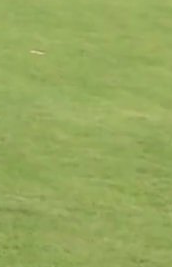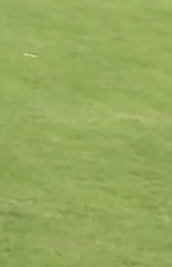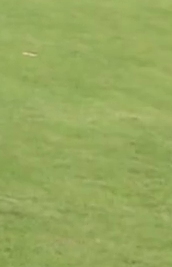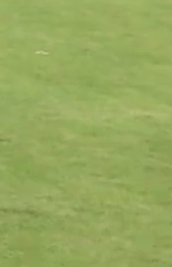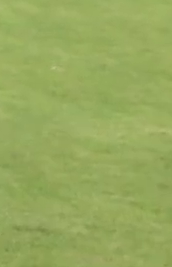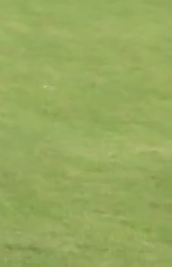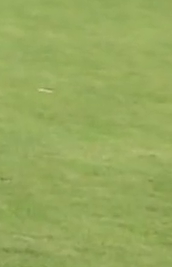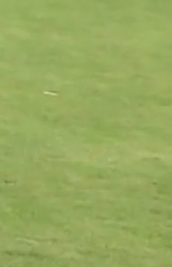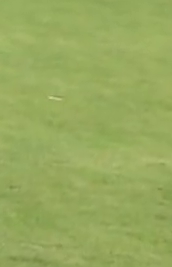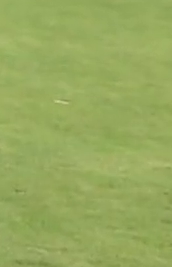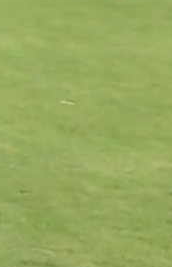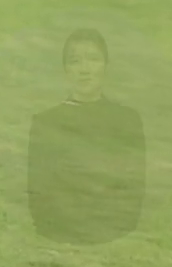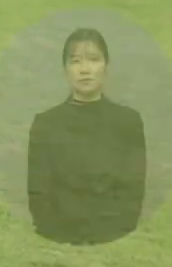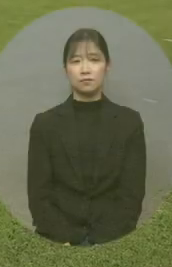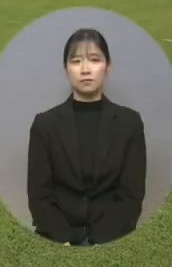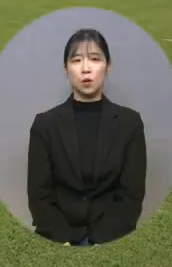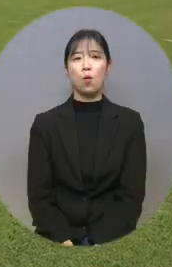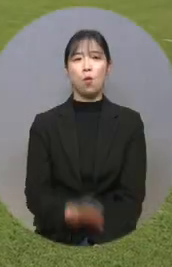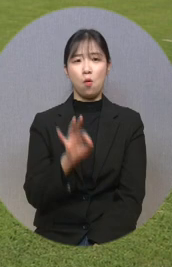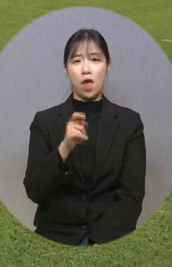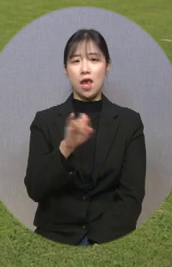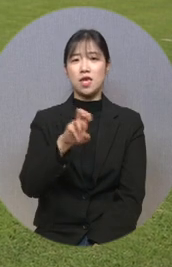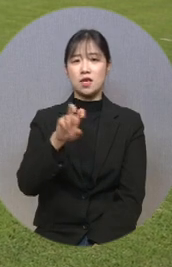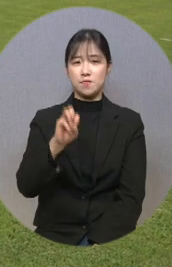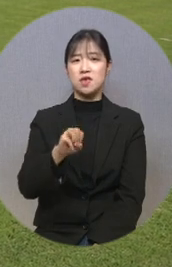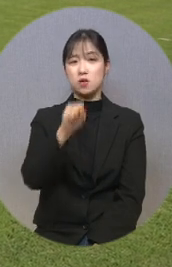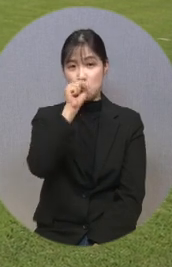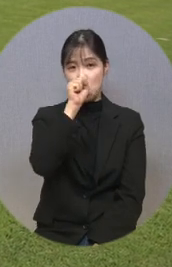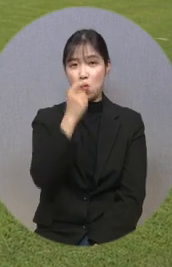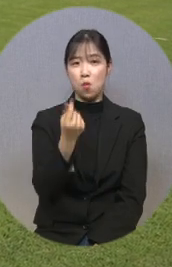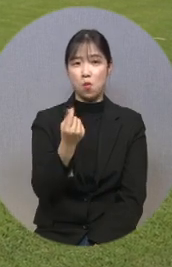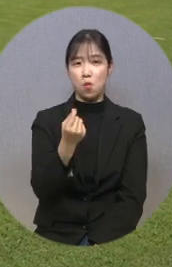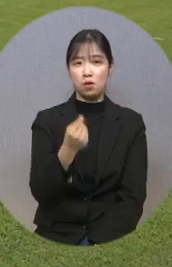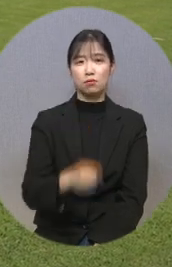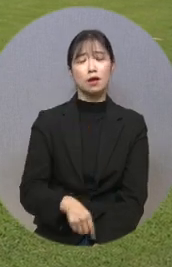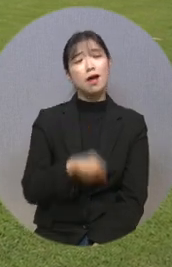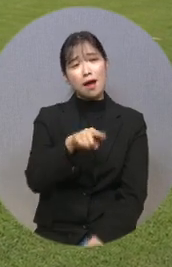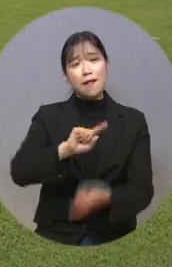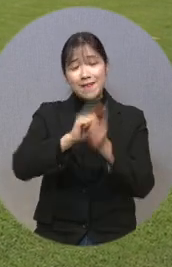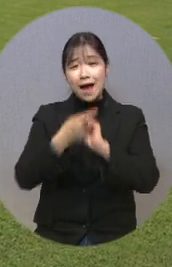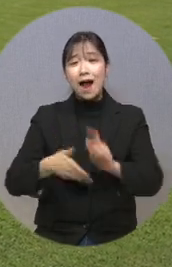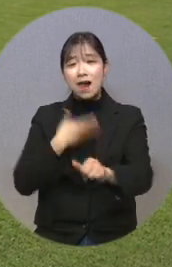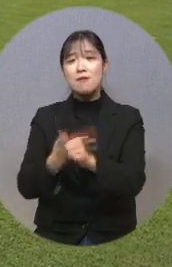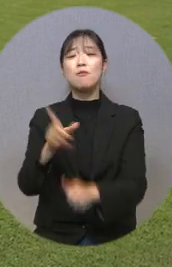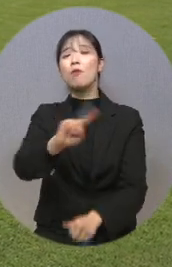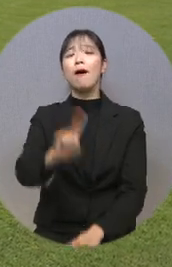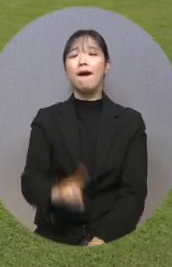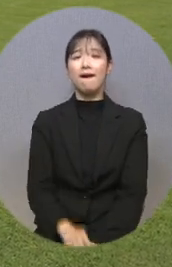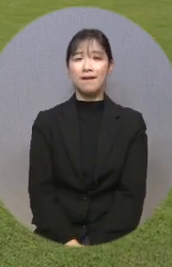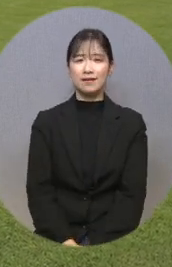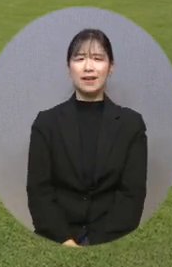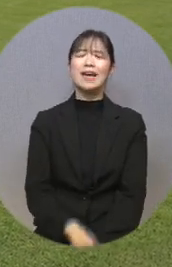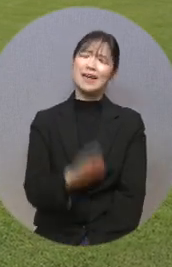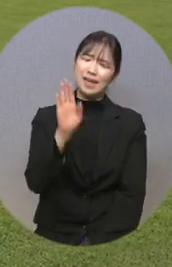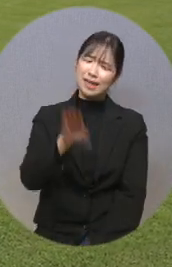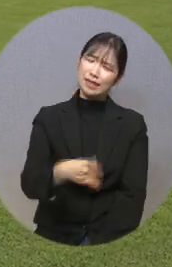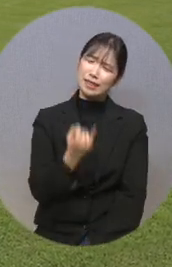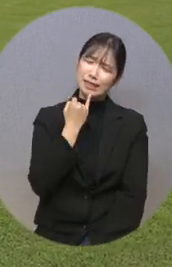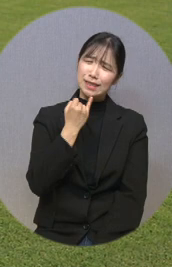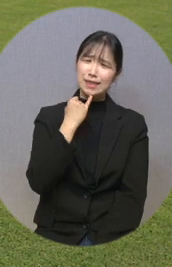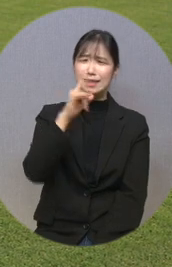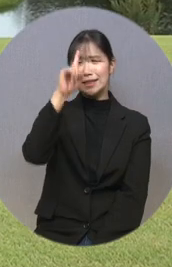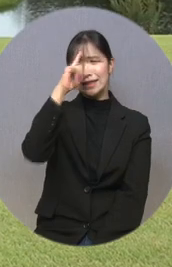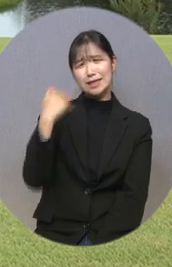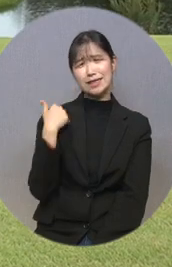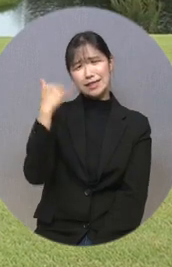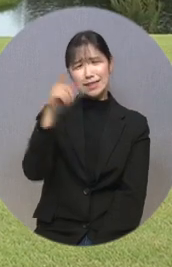오, 오, 오, 오, 에이밍 딱 좋아. 아, 이렇게 다 알려주고 있어요? 그럼 대신 치지. 괜찮아. 키는 제일